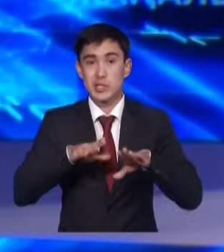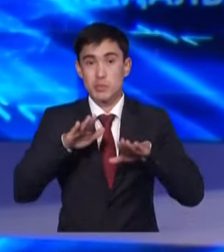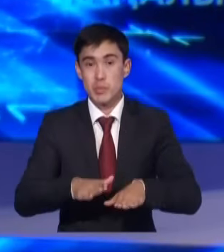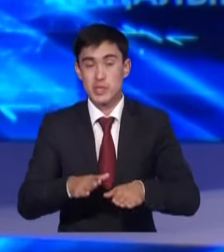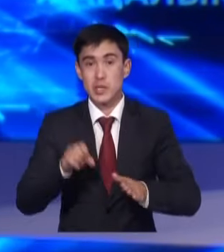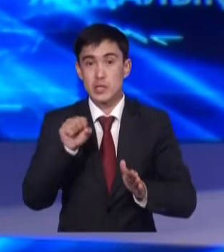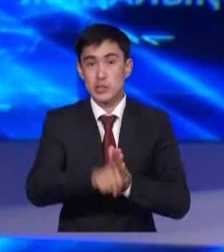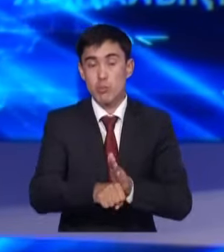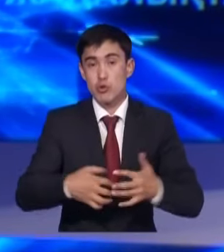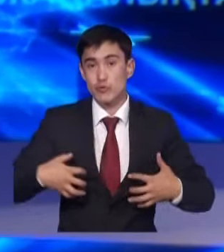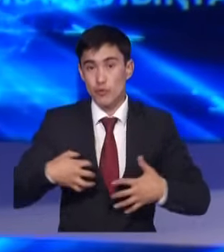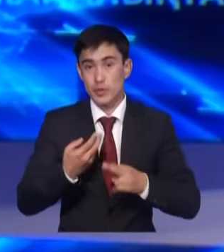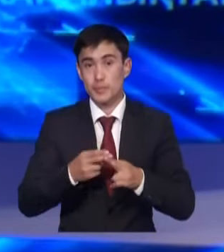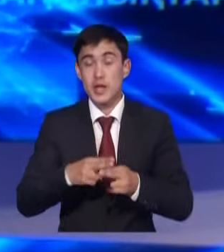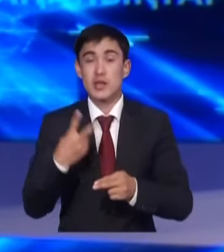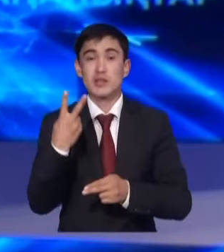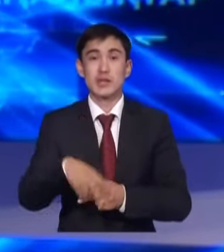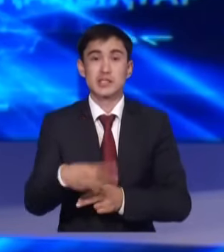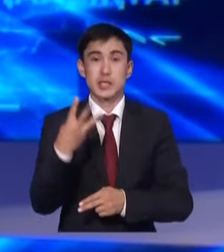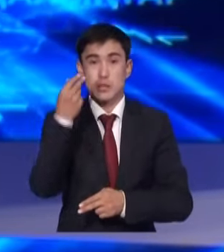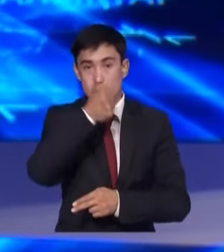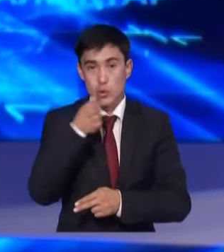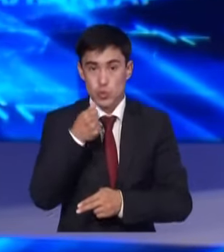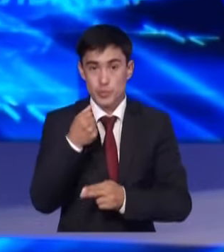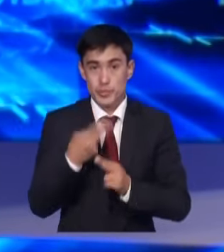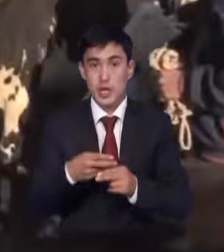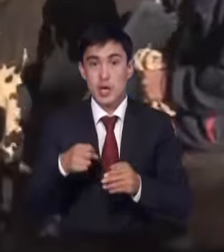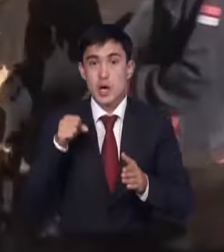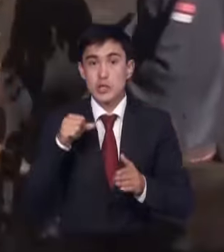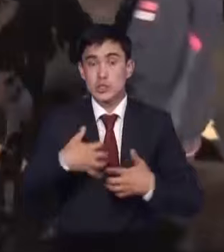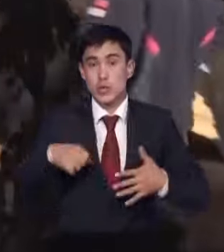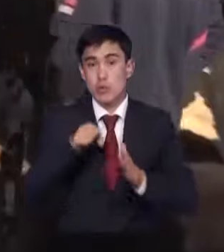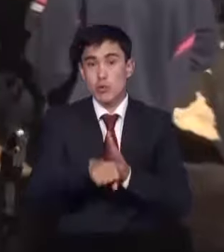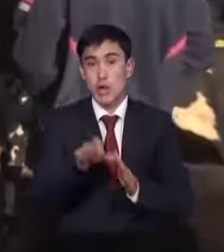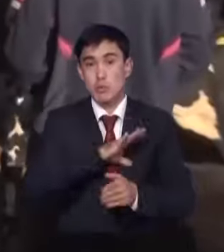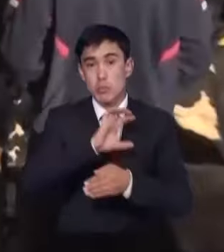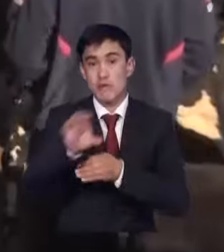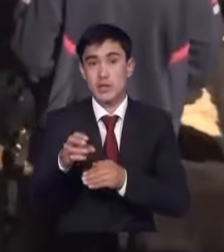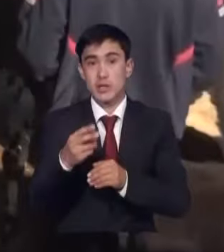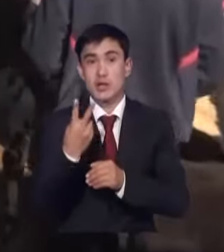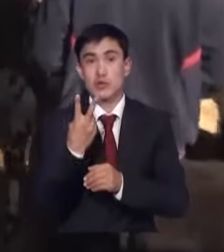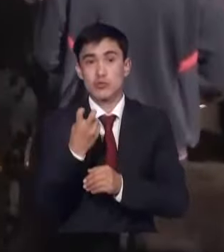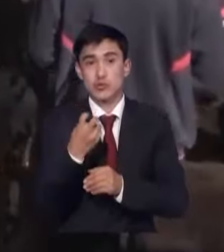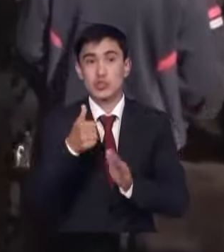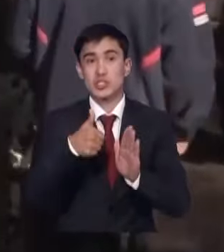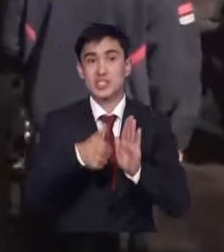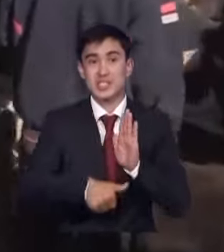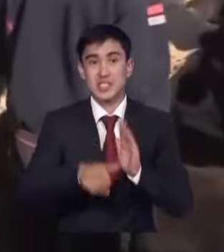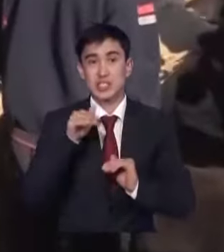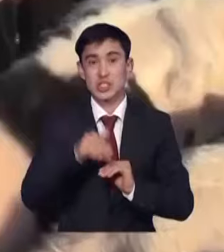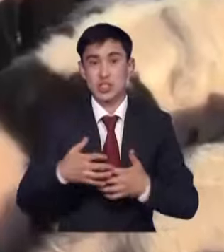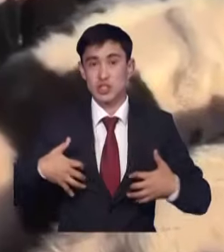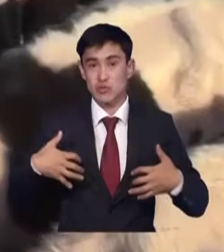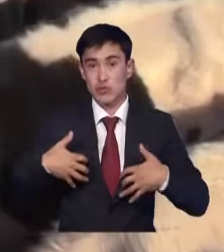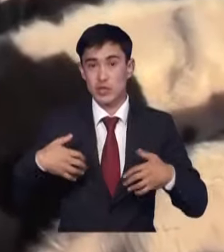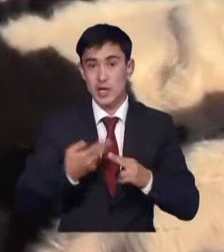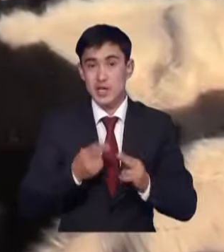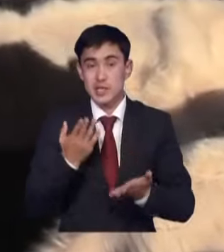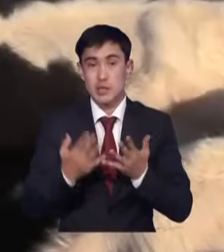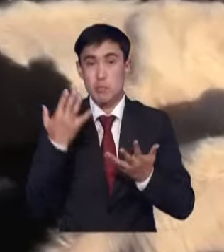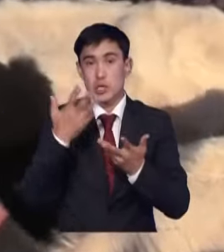специальных мест забоя скота. В 2023 году на скотобойни было отправлено около 260 тысяч животных.